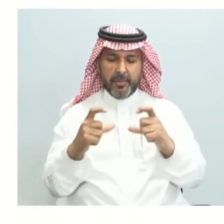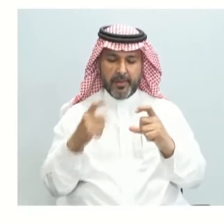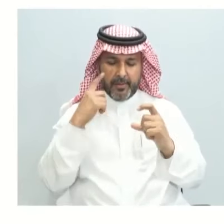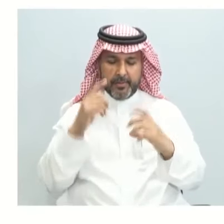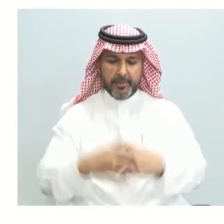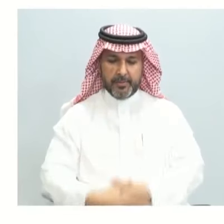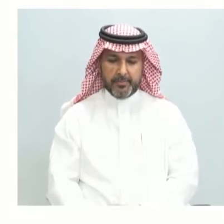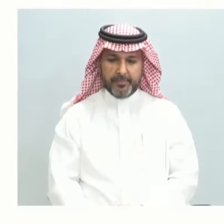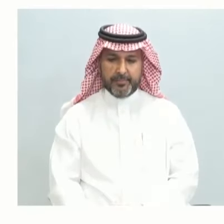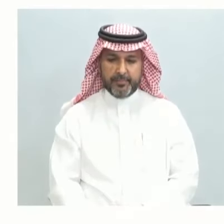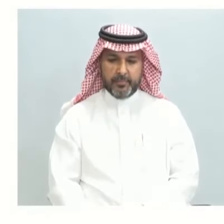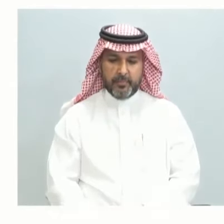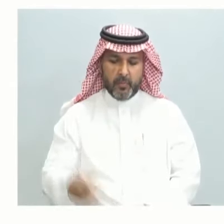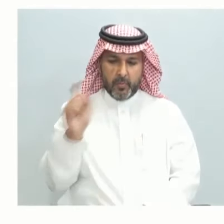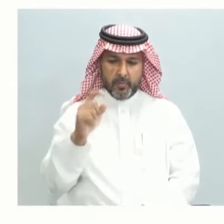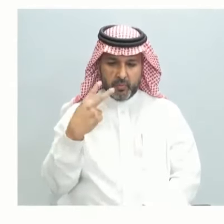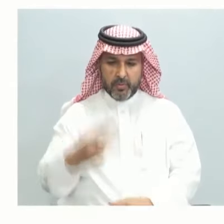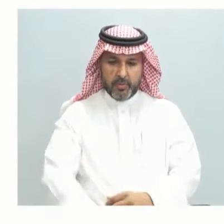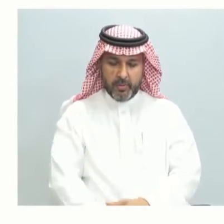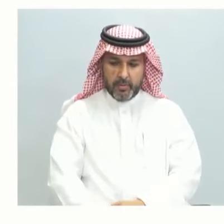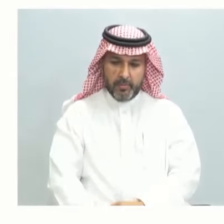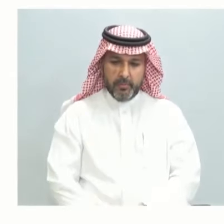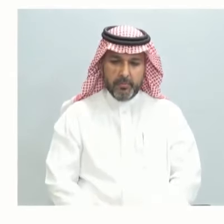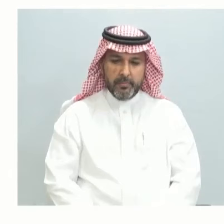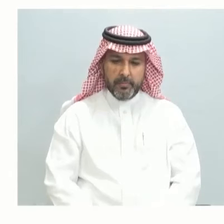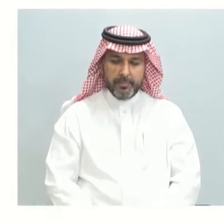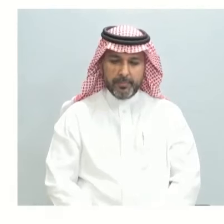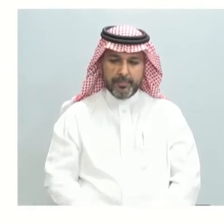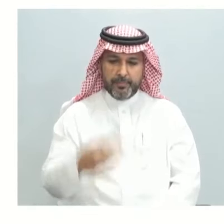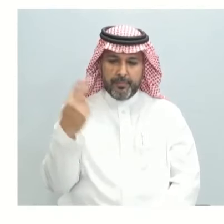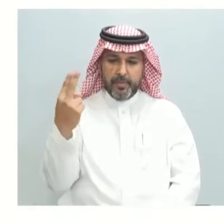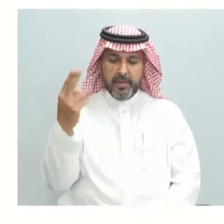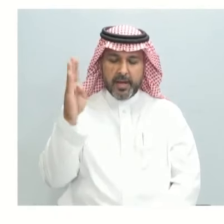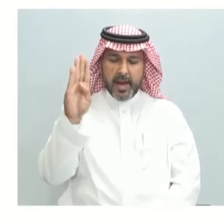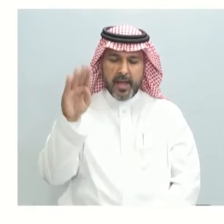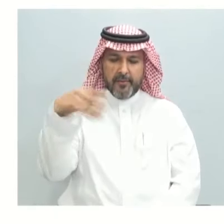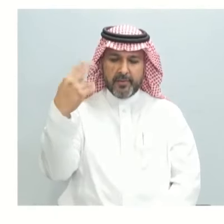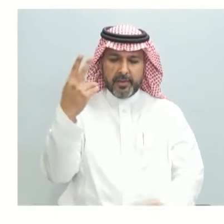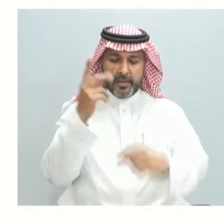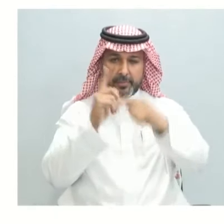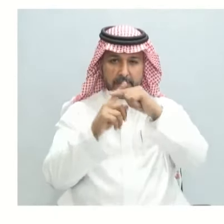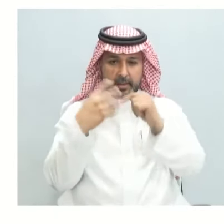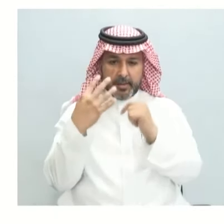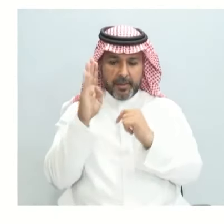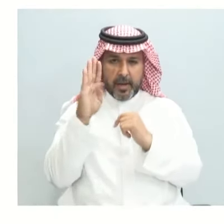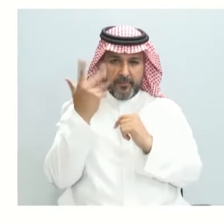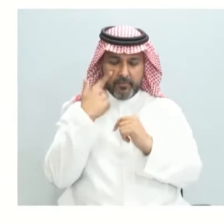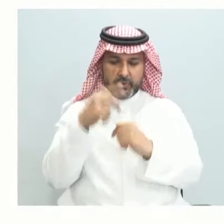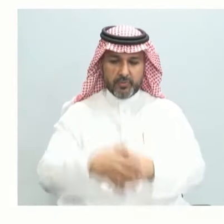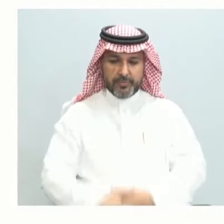مساله اخيره في هذا الدرس استعمل خاصيه التوزيع لتحليل كل مما ياتي